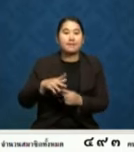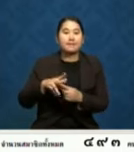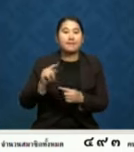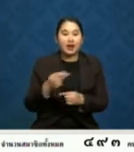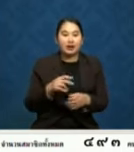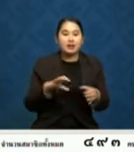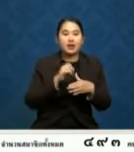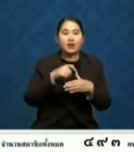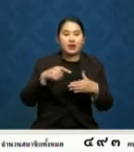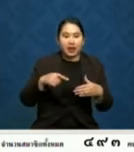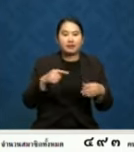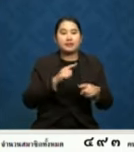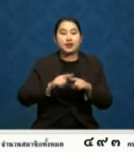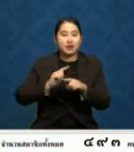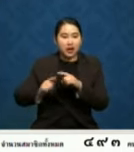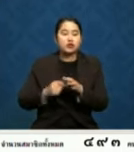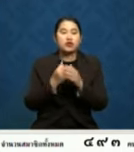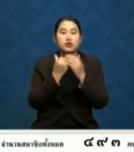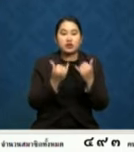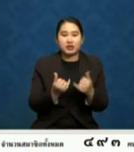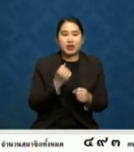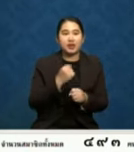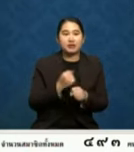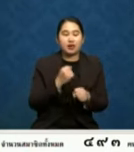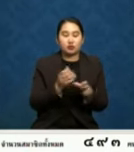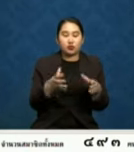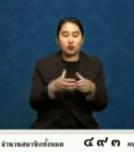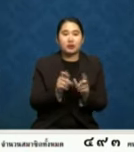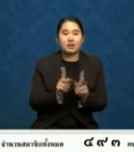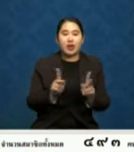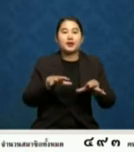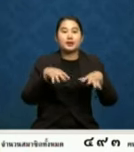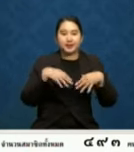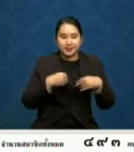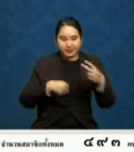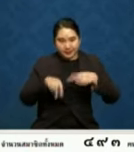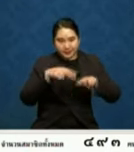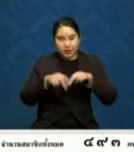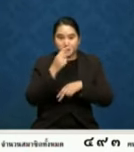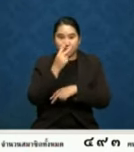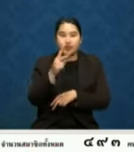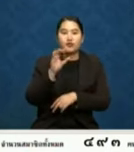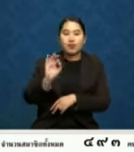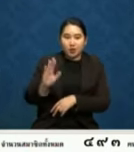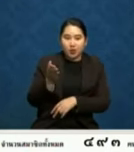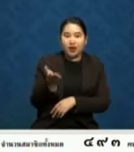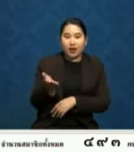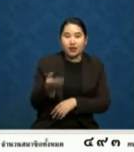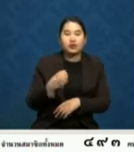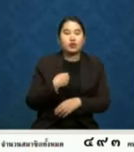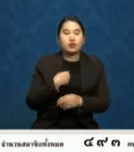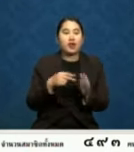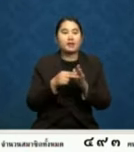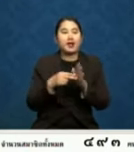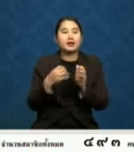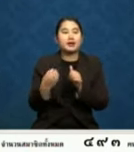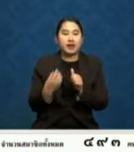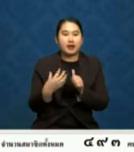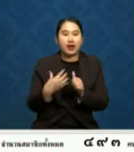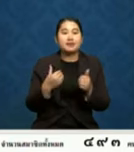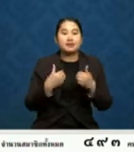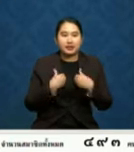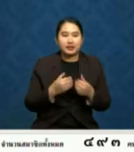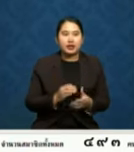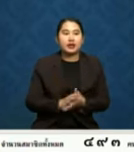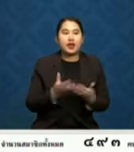การ์ดเรือนกระจกนะครับตรงงนี้นะครับท่านทางกรรมาธิการก็จะไปตามดูใน Facebookของท่านที่ท่านได้ตั้งความเห็นไว้นะครับก็